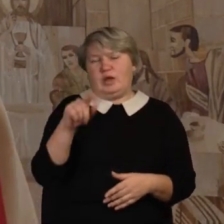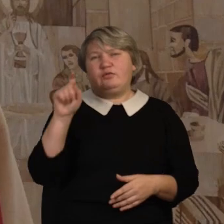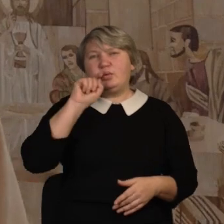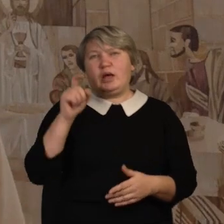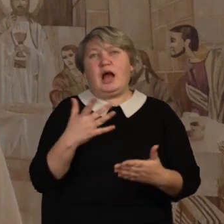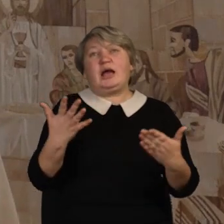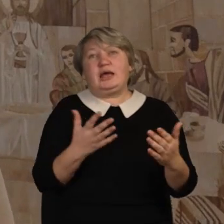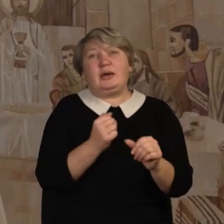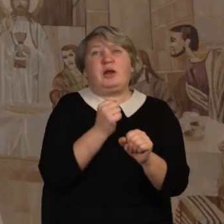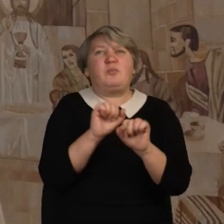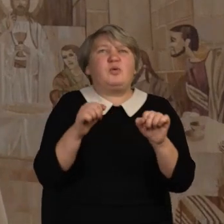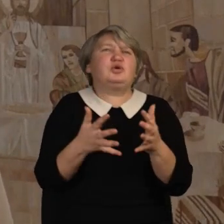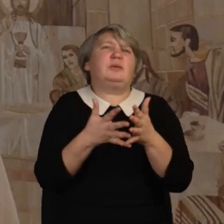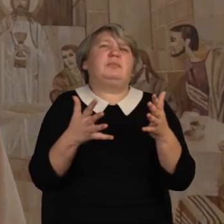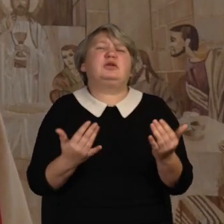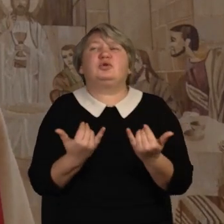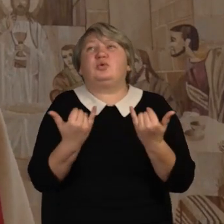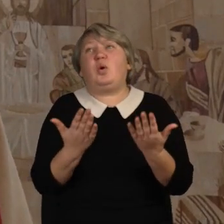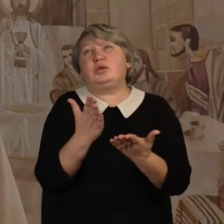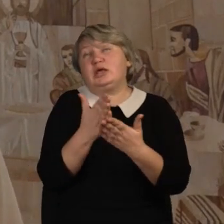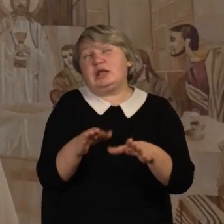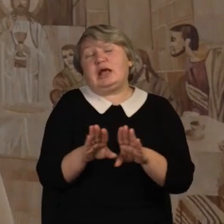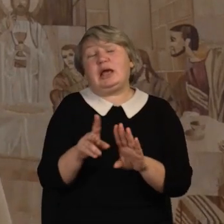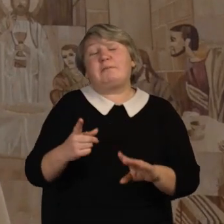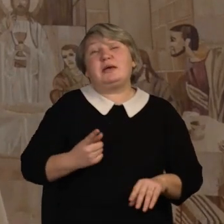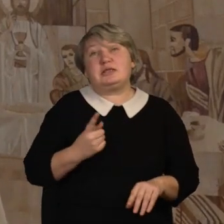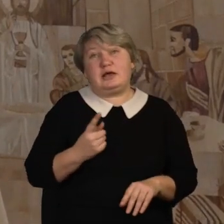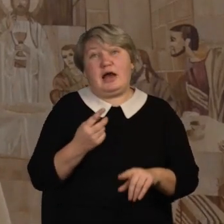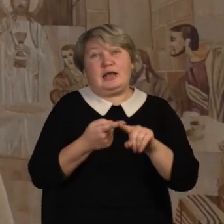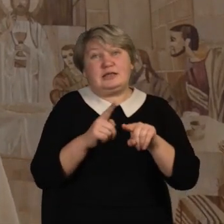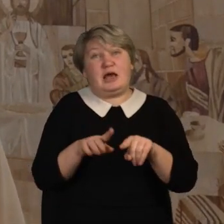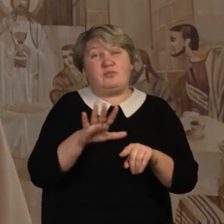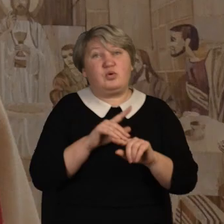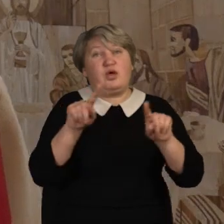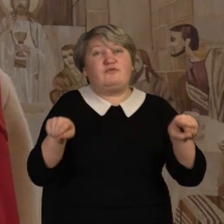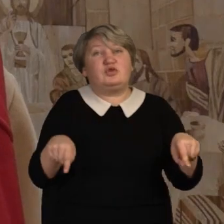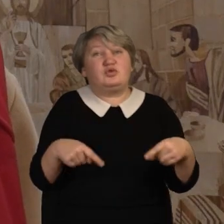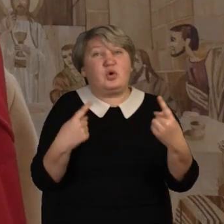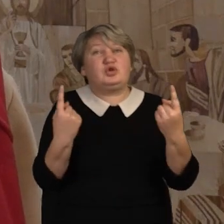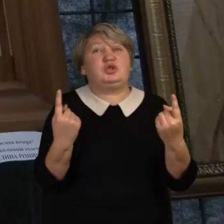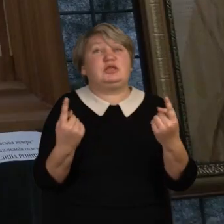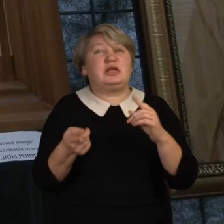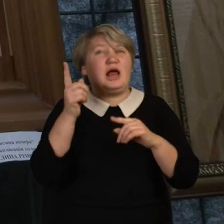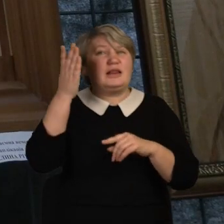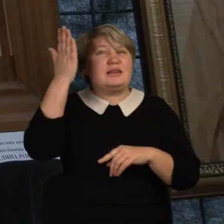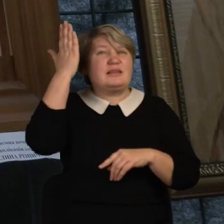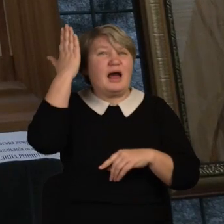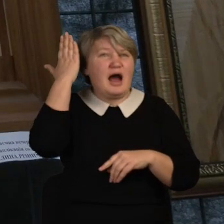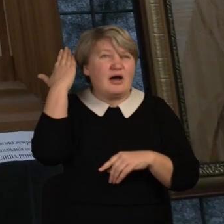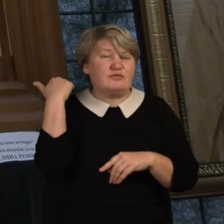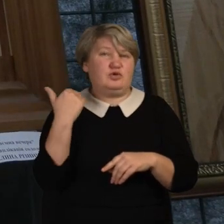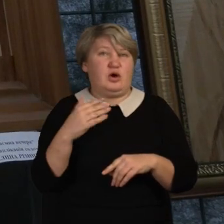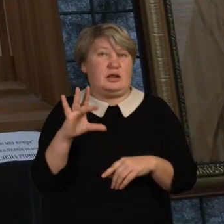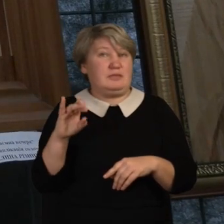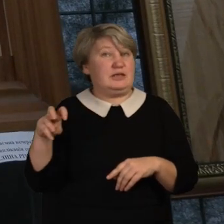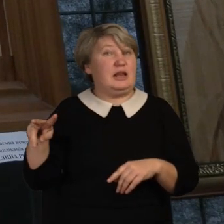працюють, може і більше є сьогодні вже, так? Але це було відродження усього давнього ремесла. Ці роботи просто